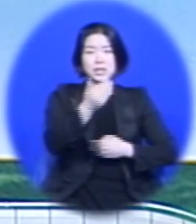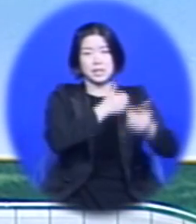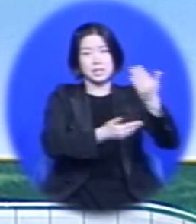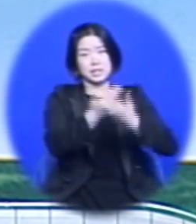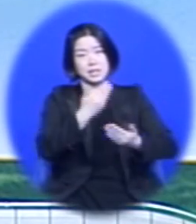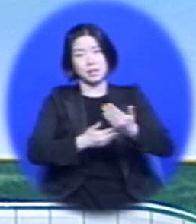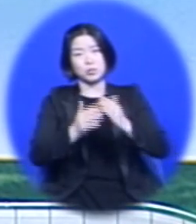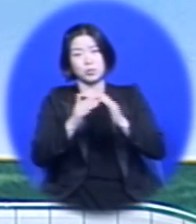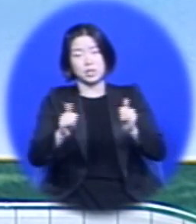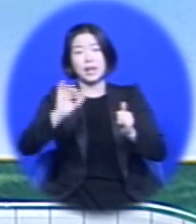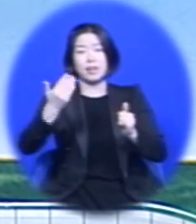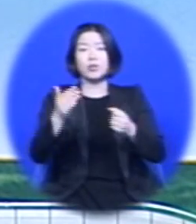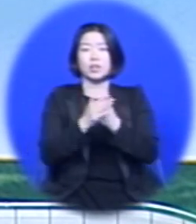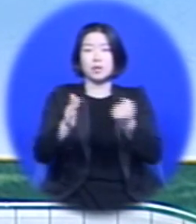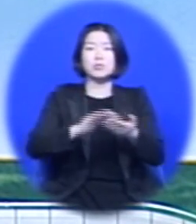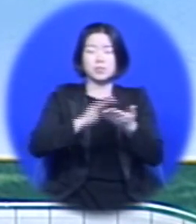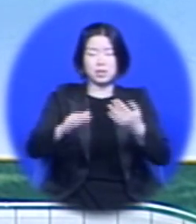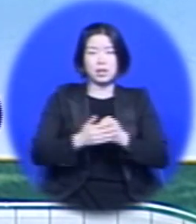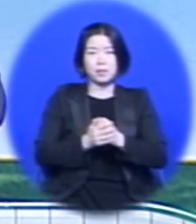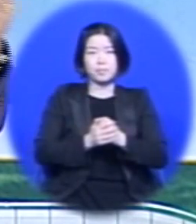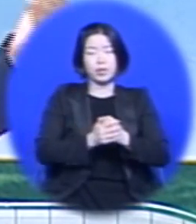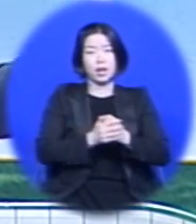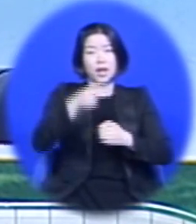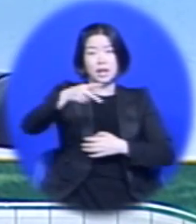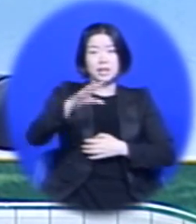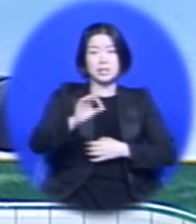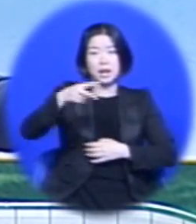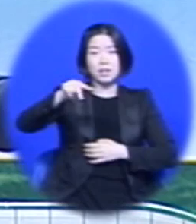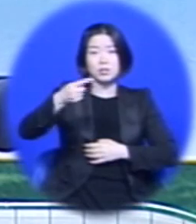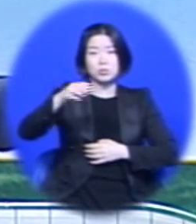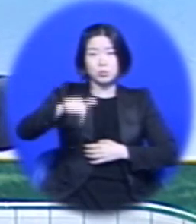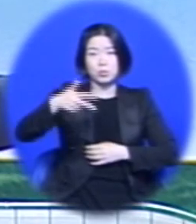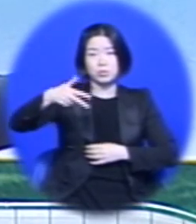되었기 때문에 그렇습니다. 상속자, 하나님의 상속자입니다.